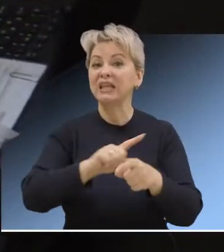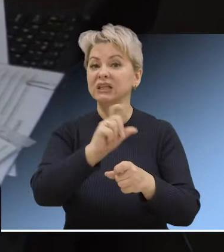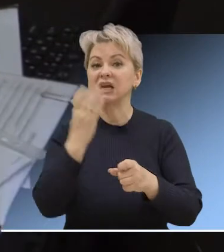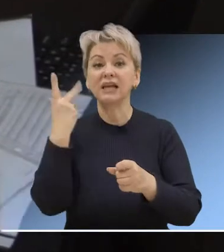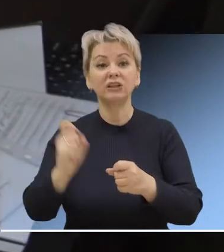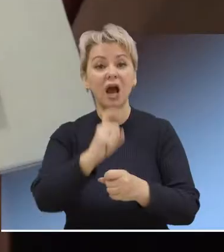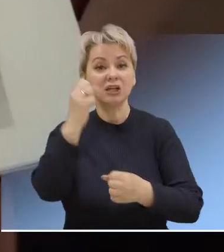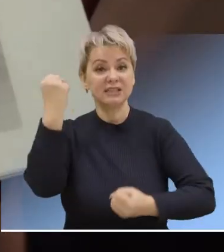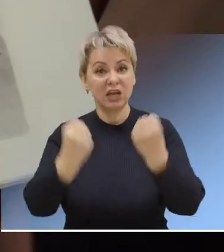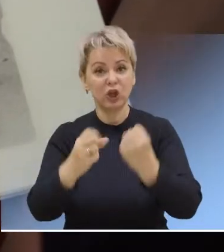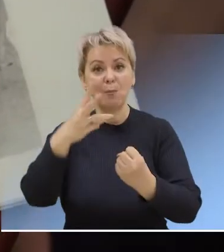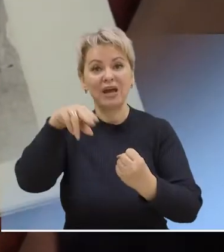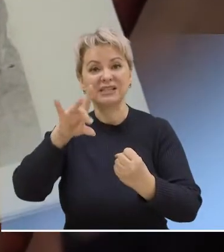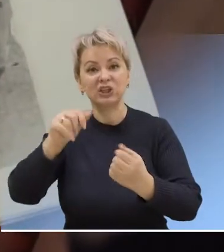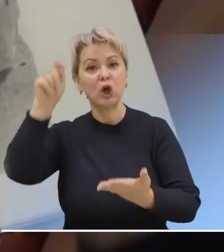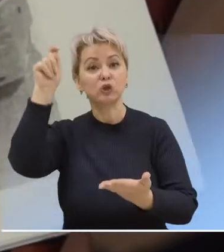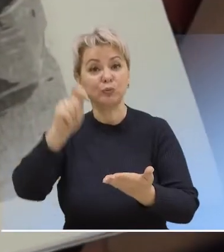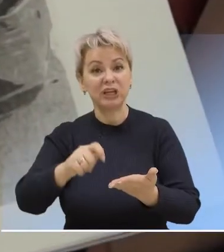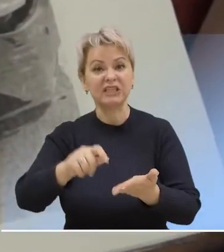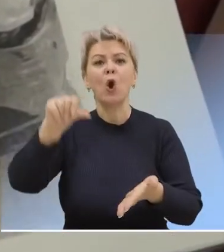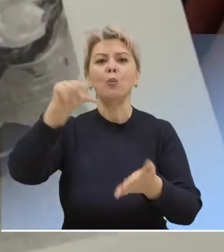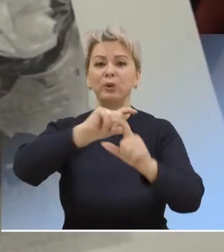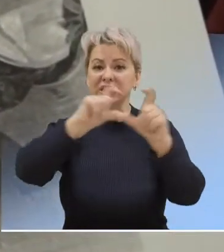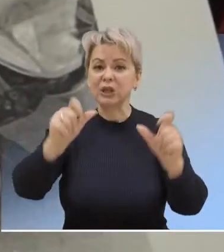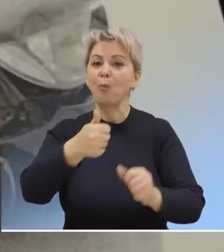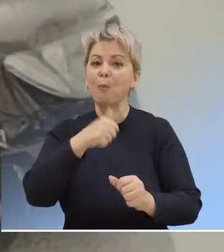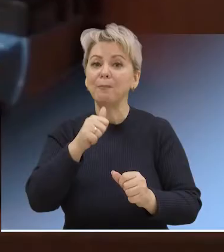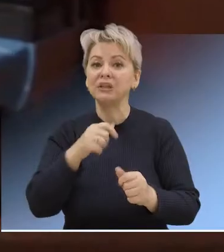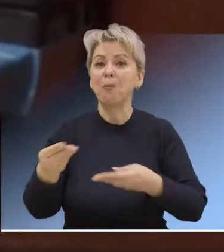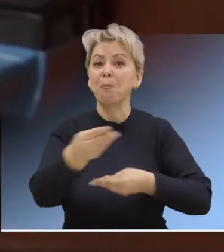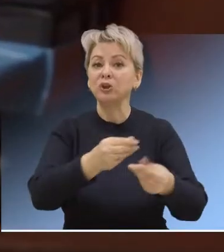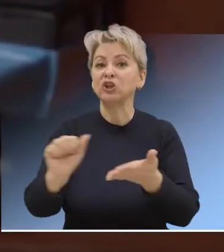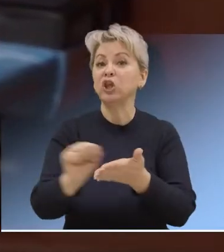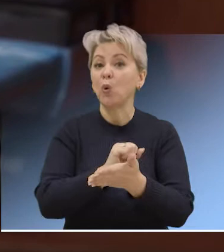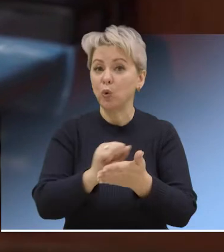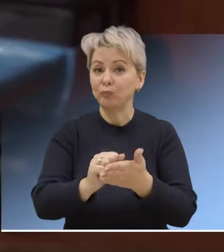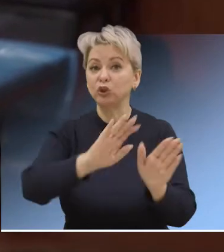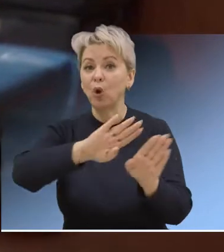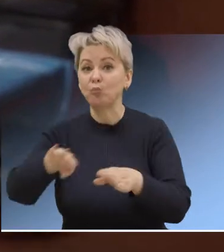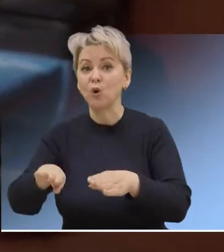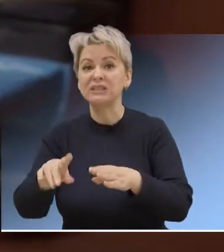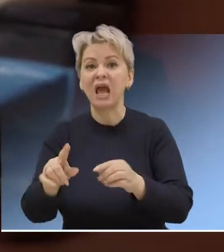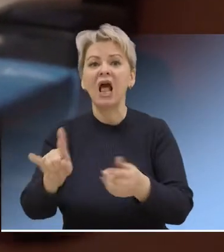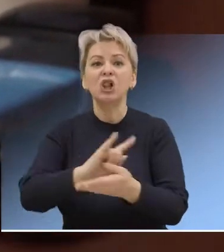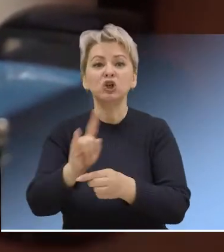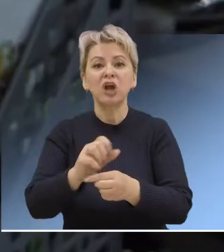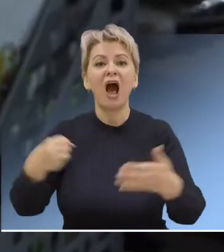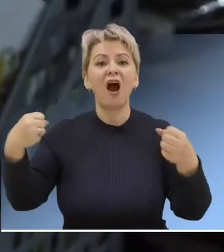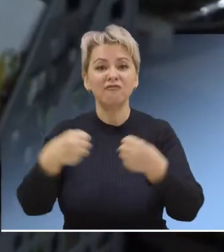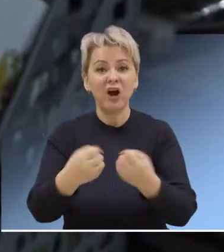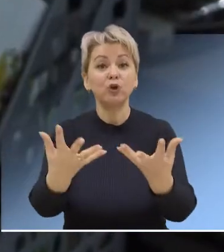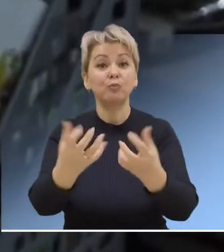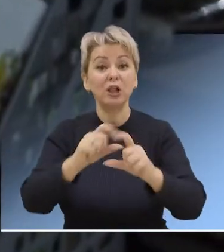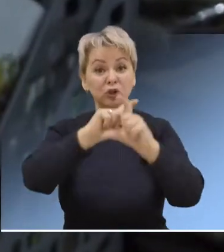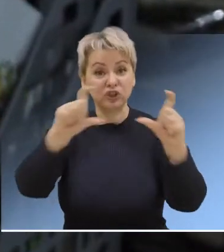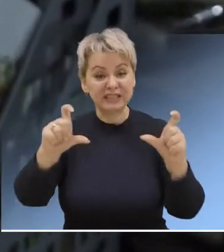произошло и на этот раз, когда хозяин автомобиля «Мерседес» приехал в представительство и попытался по поддельным документам после лжеаварии